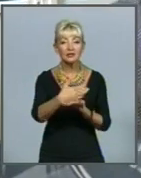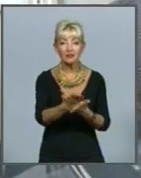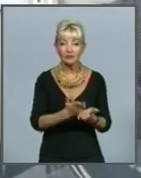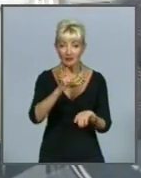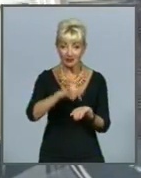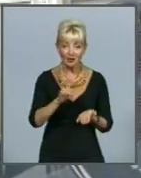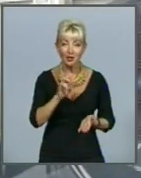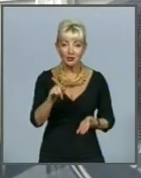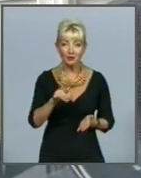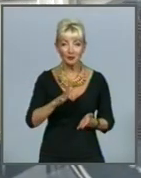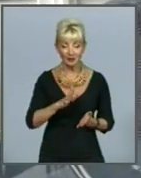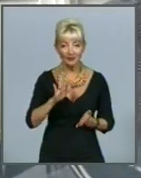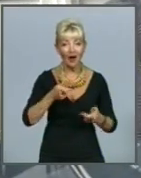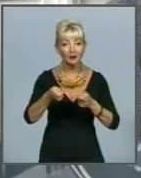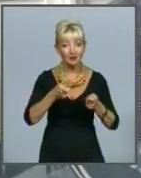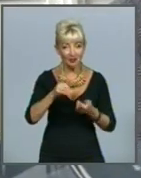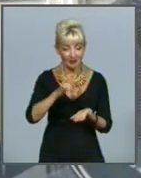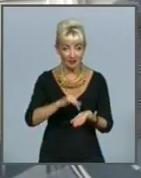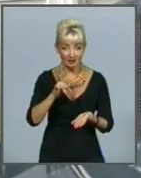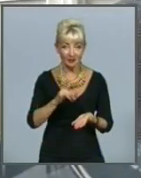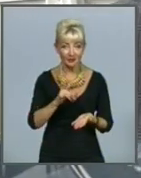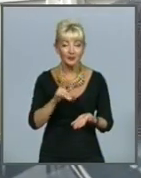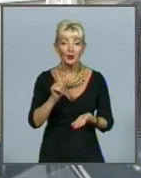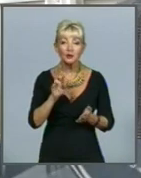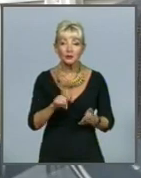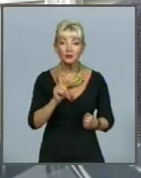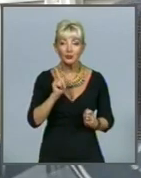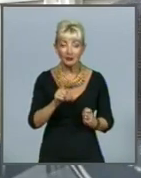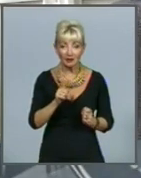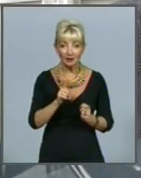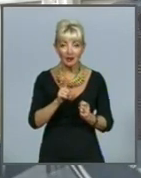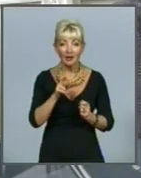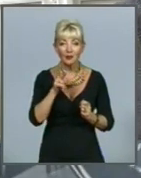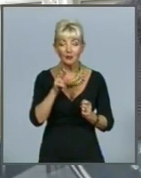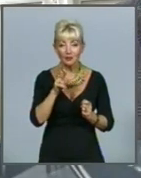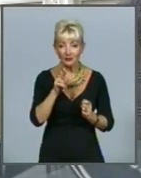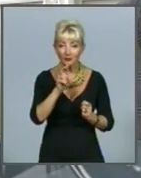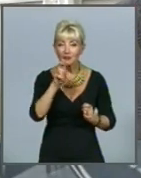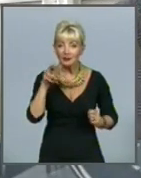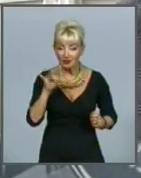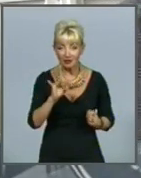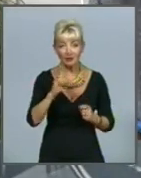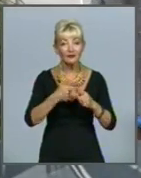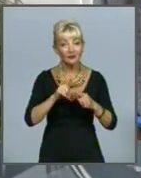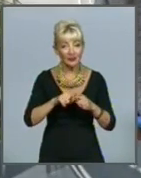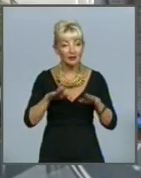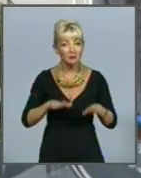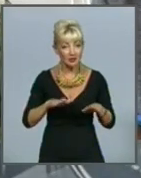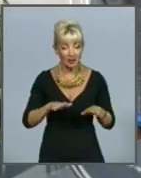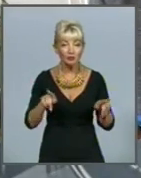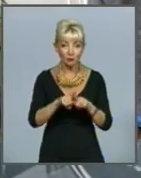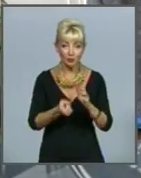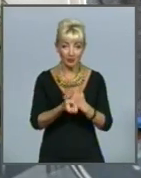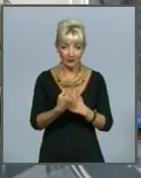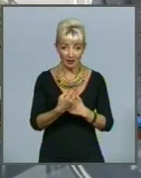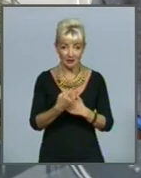адміністративних центрах, представлення адміністративних услуг, щоб вона була в домі недвіжності. І вже в цих точках ці планшети теж з'являються. Ми обговорювали з колегами,